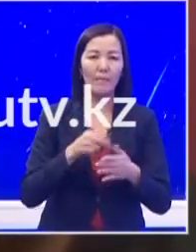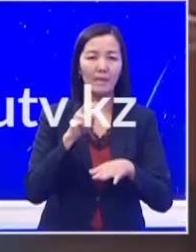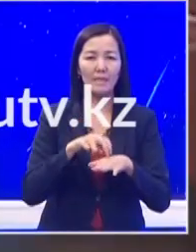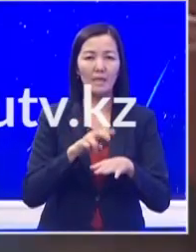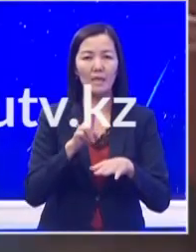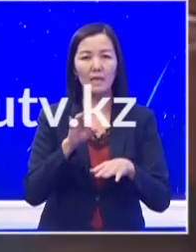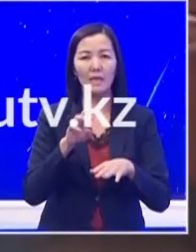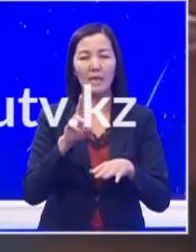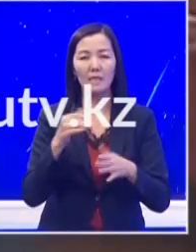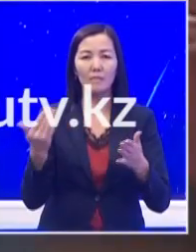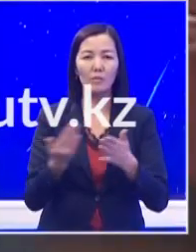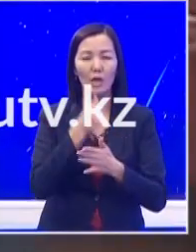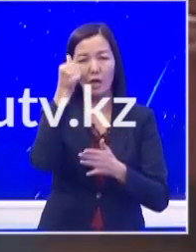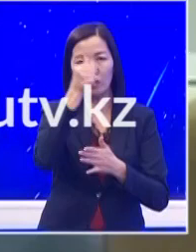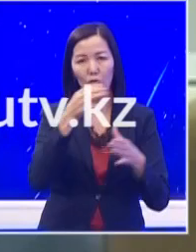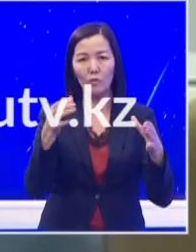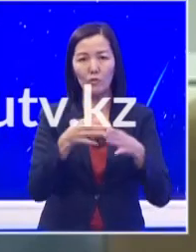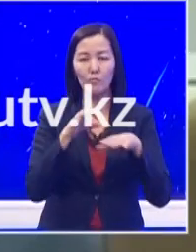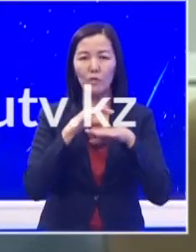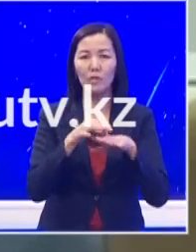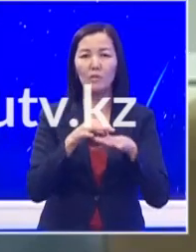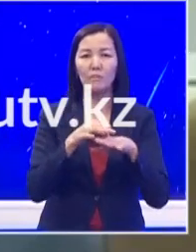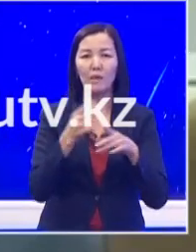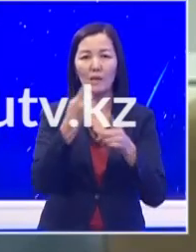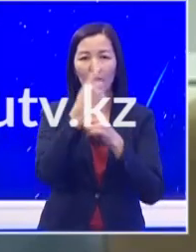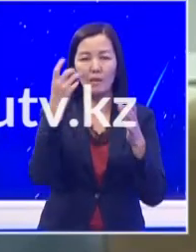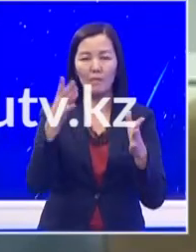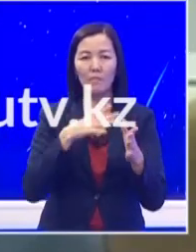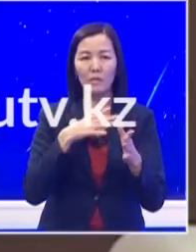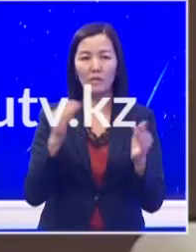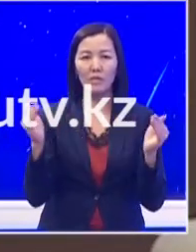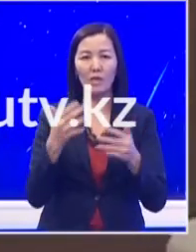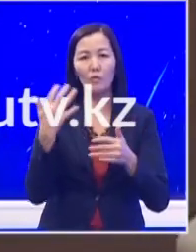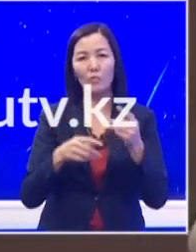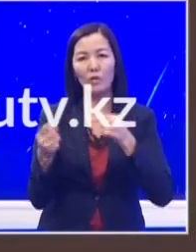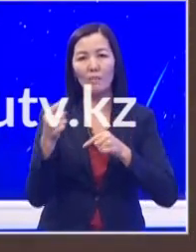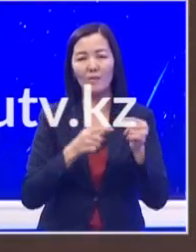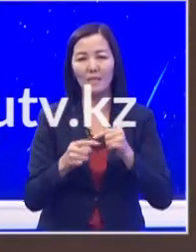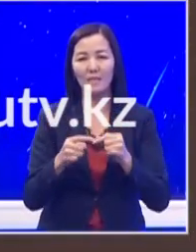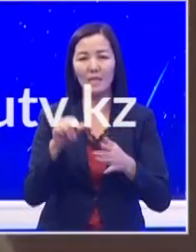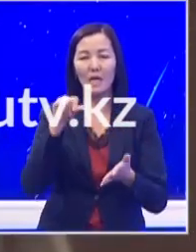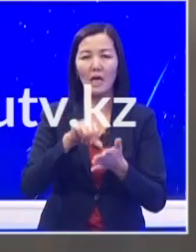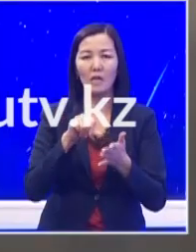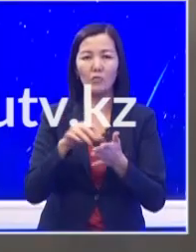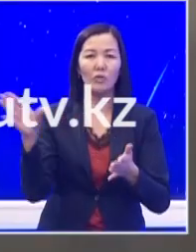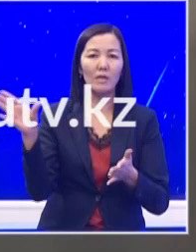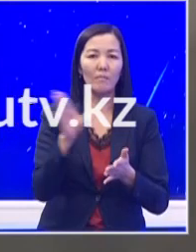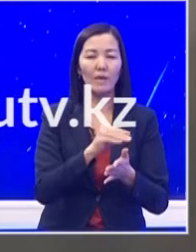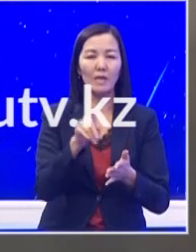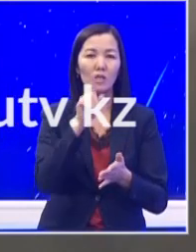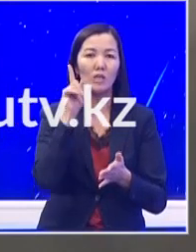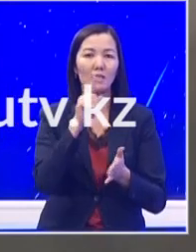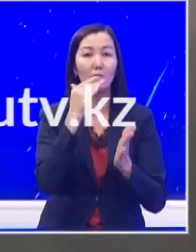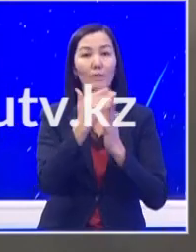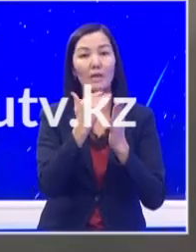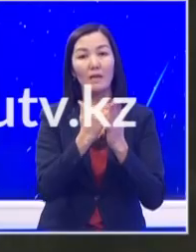Ерлан Қиясов жаңа жылдық ұжымдық кештерді өткізу туралы мәлімдеме жасады. Шағын және орта бизнес объектілері қатысушылардың бәрінде жасыл